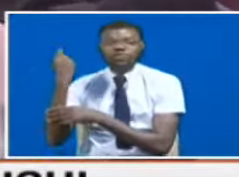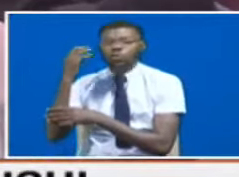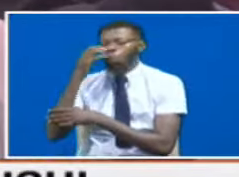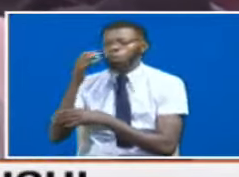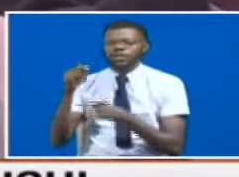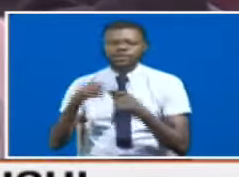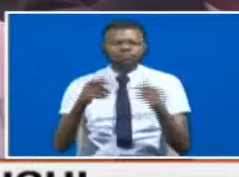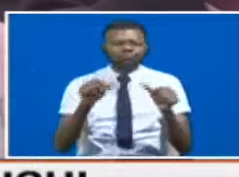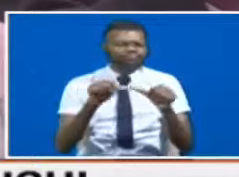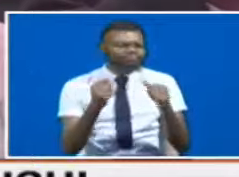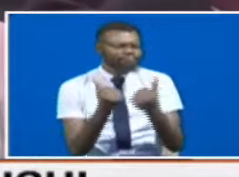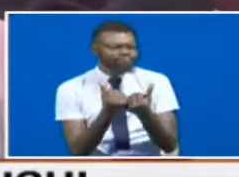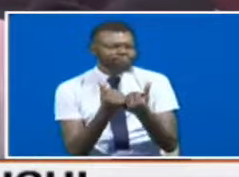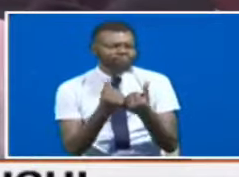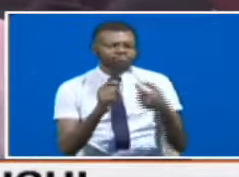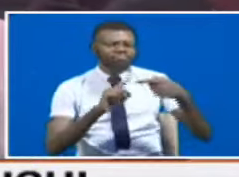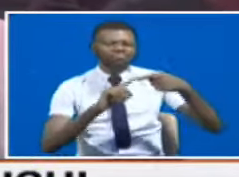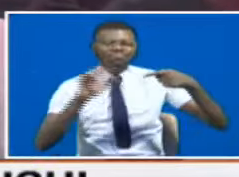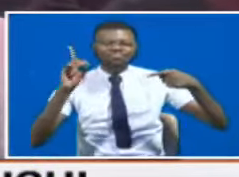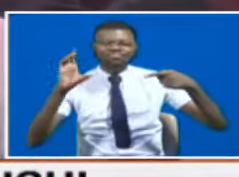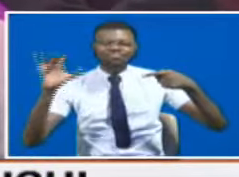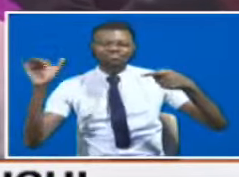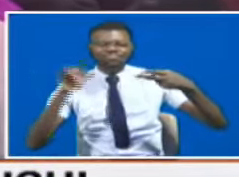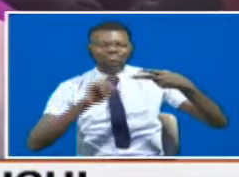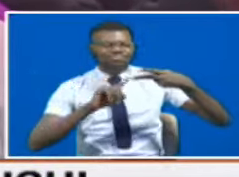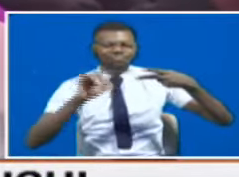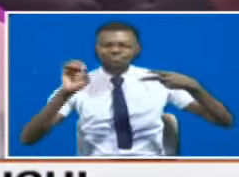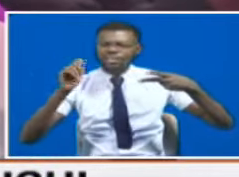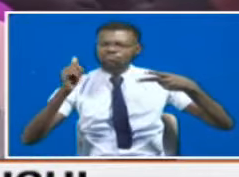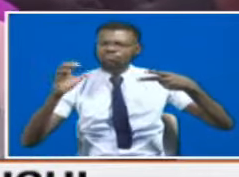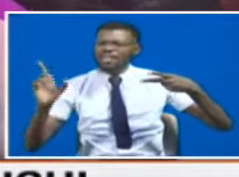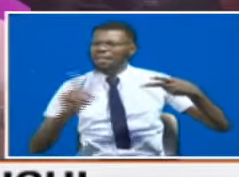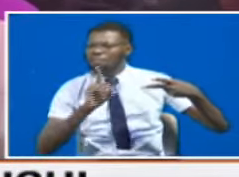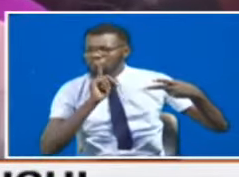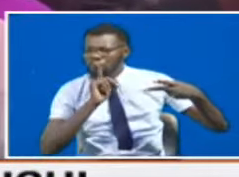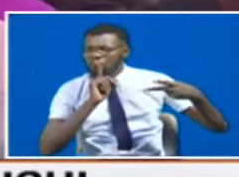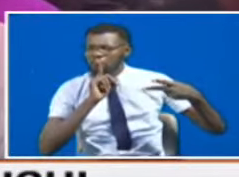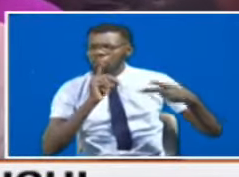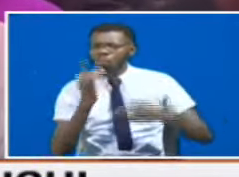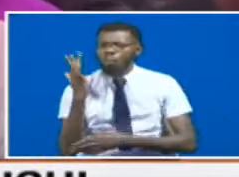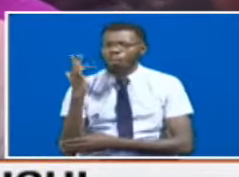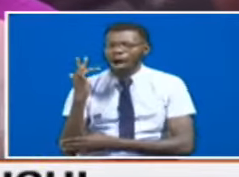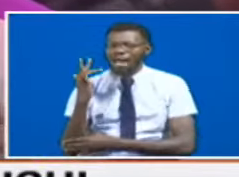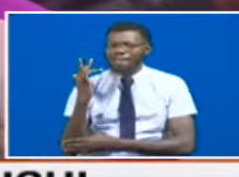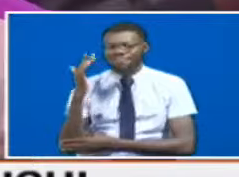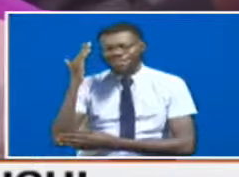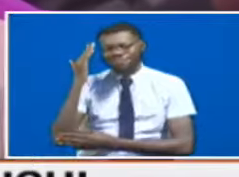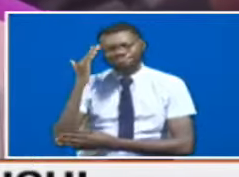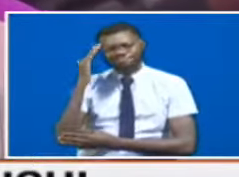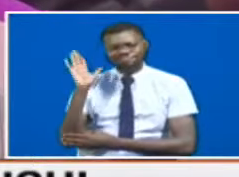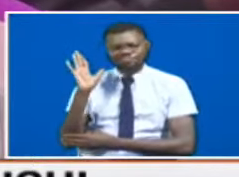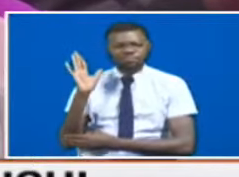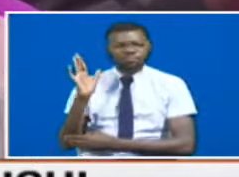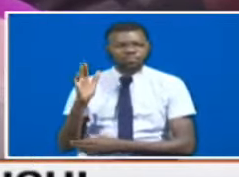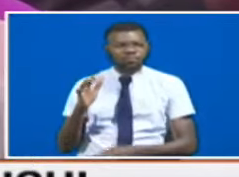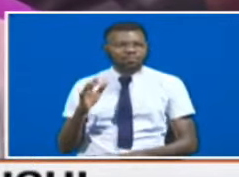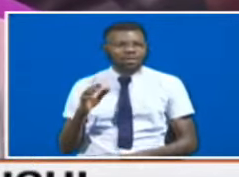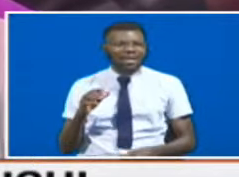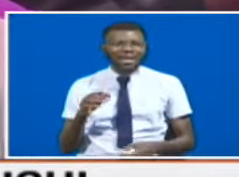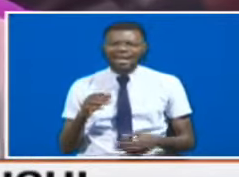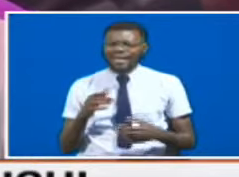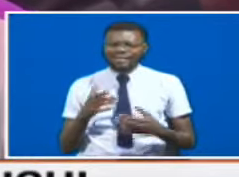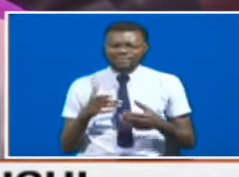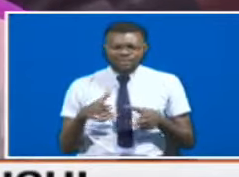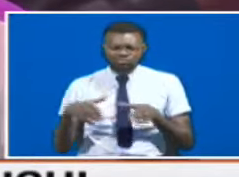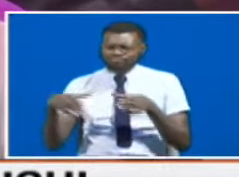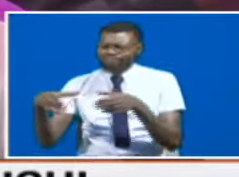agencies kama za DCI, EACC mpaka saizi hazijaongea chochote. Sisi hatutaki agencies